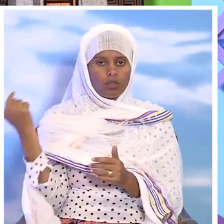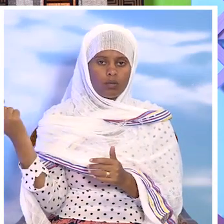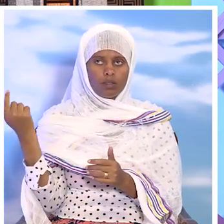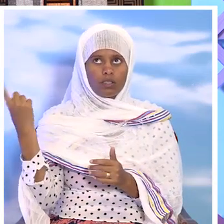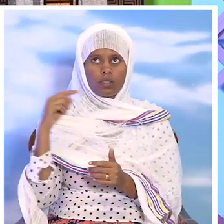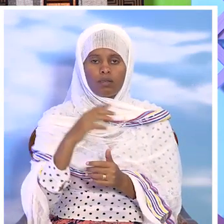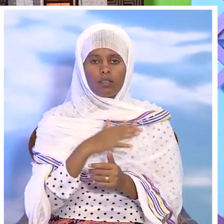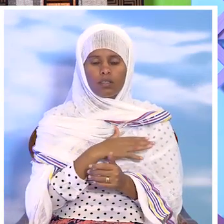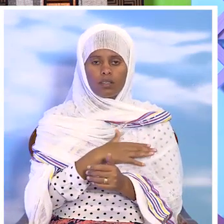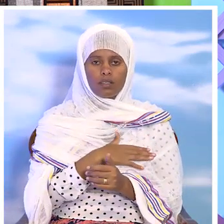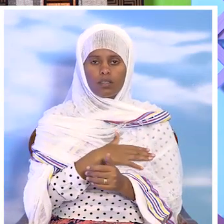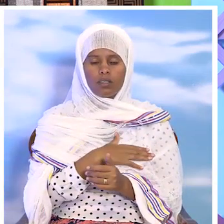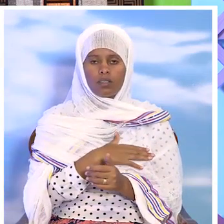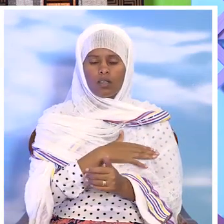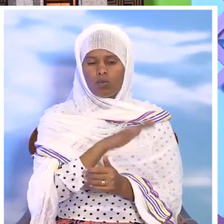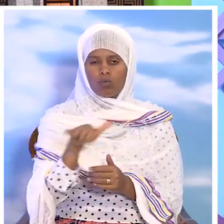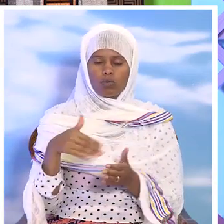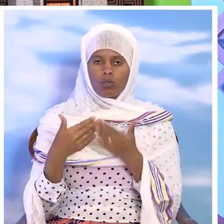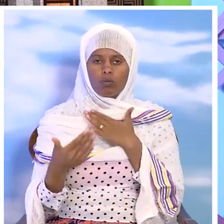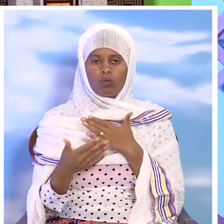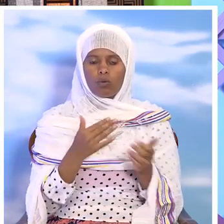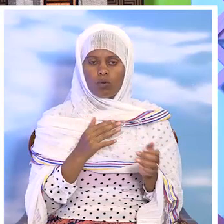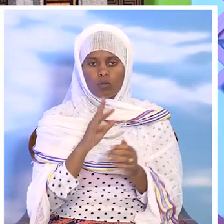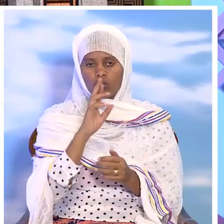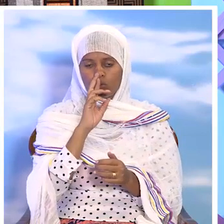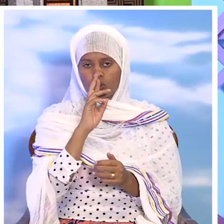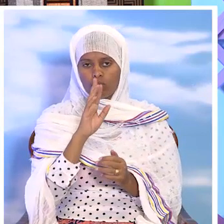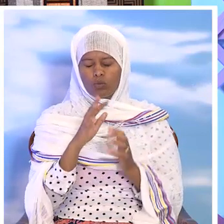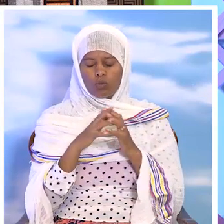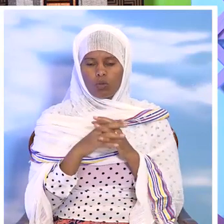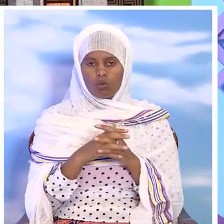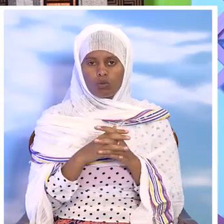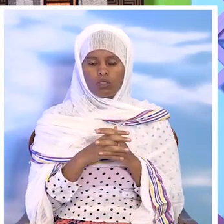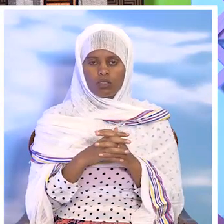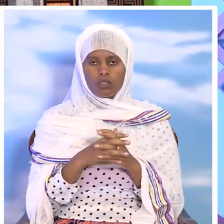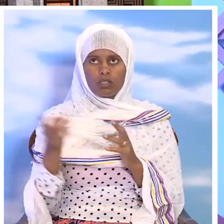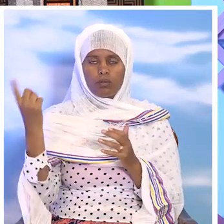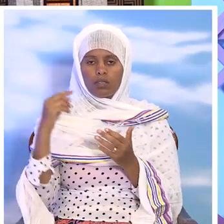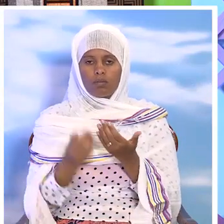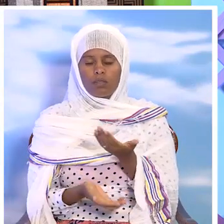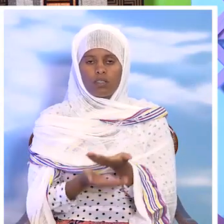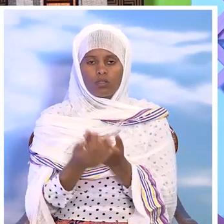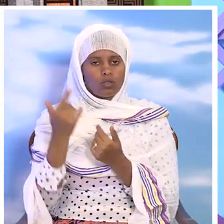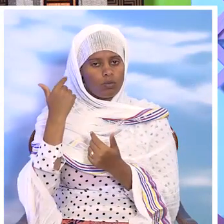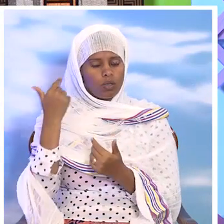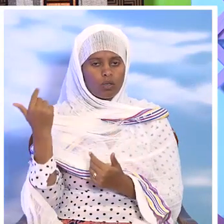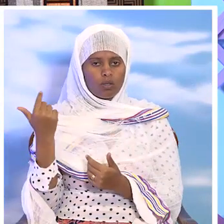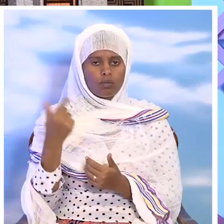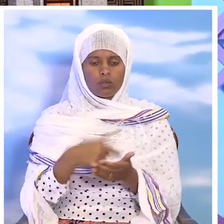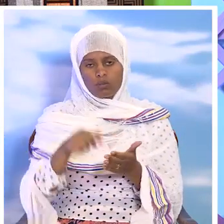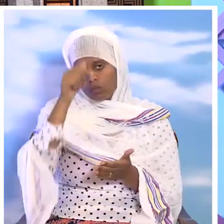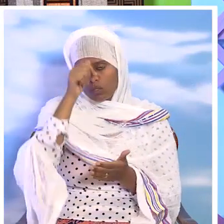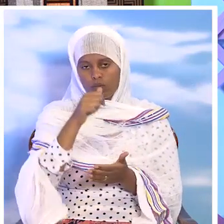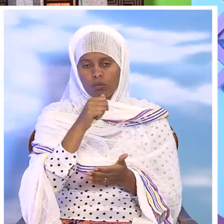ኣምላኽ ኣብቲ ኩሉ ትገብርዎ ፆም ፀሎት ምግባር ትርፋት እግዚኣብሔር ኣምላኽ ይስማዕኹም። ስብሃት